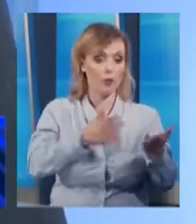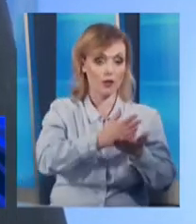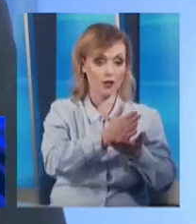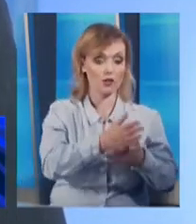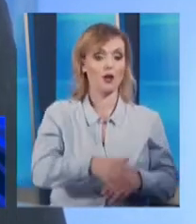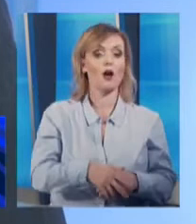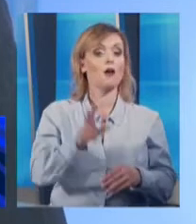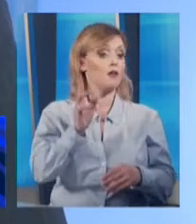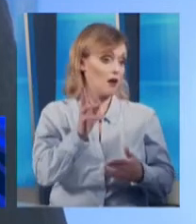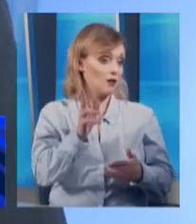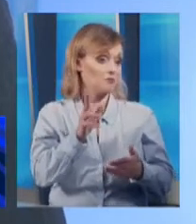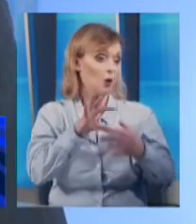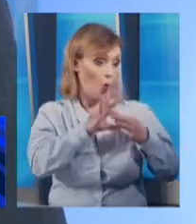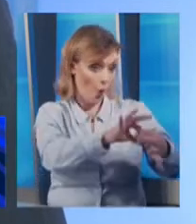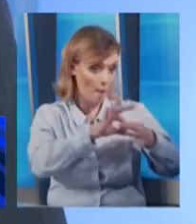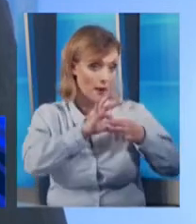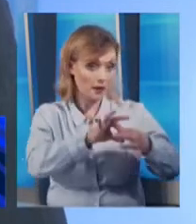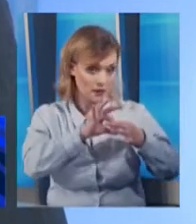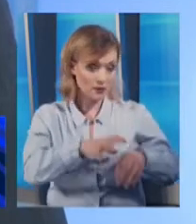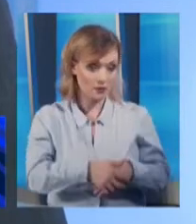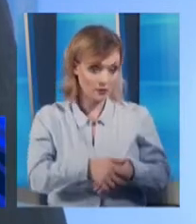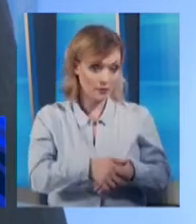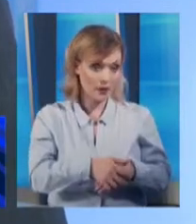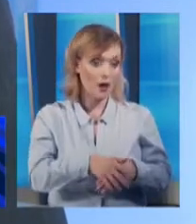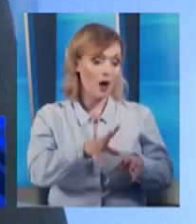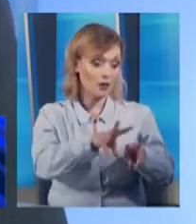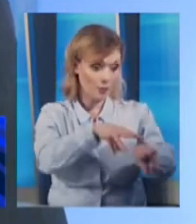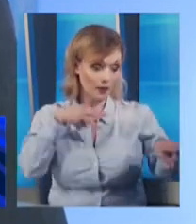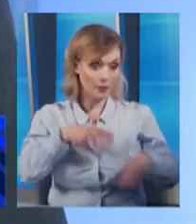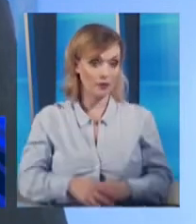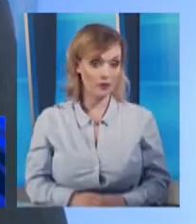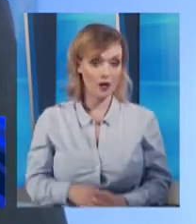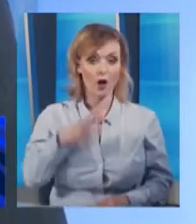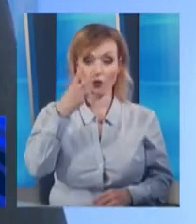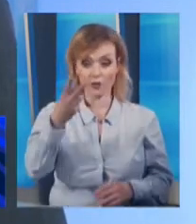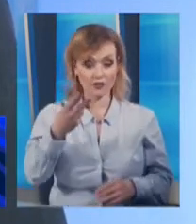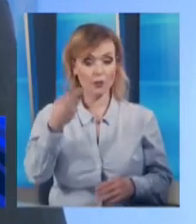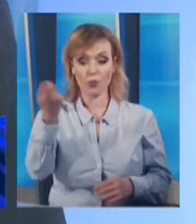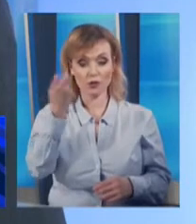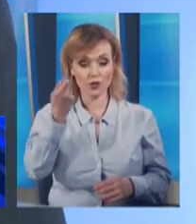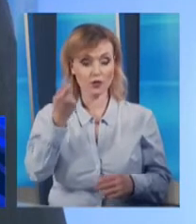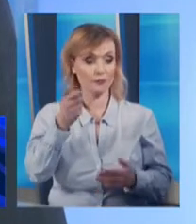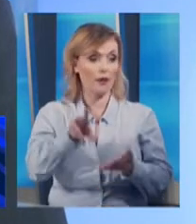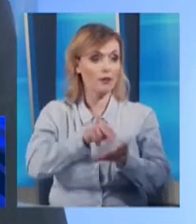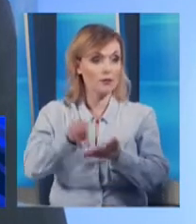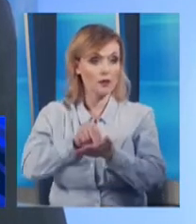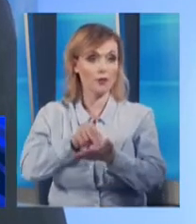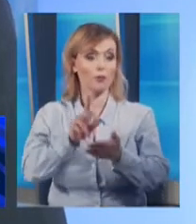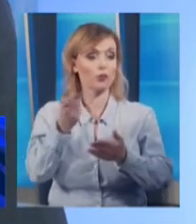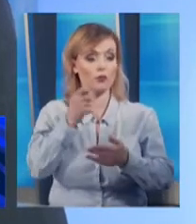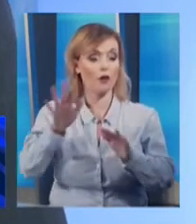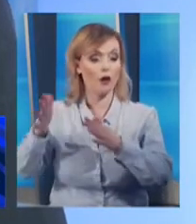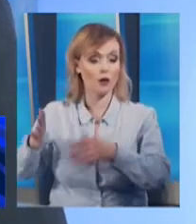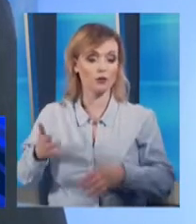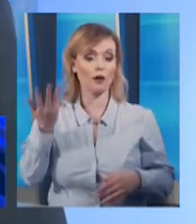exemplar cooperează pe platforma parlamentară. Așa. O să vedeți foarte puține exemple, foarte puține cazuri